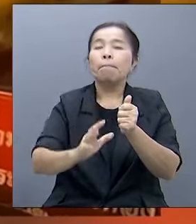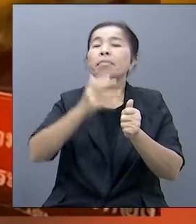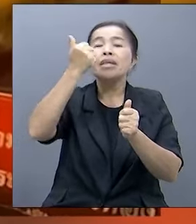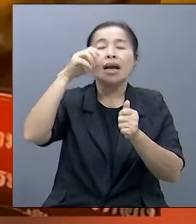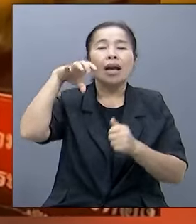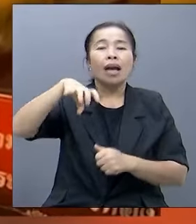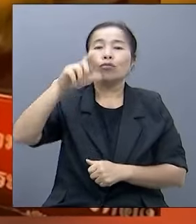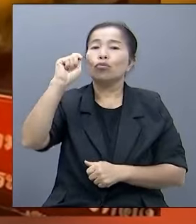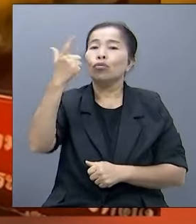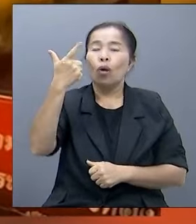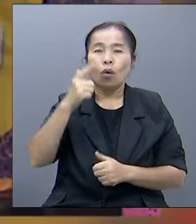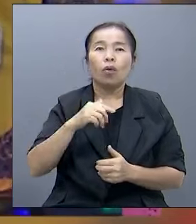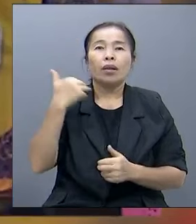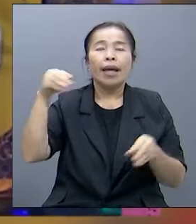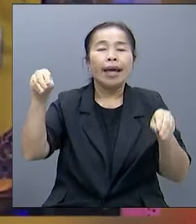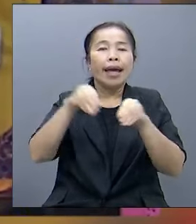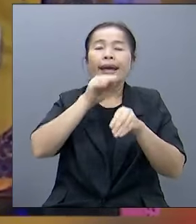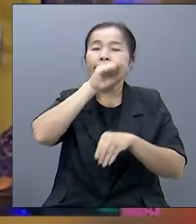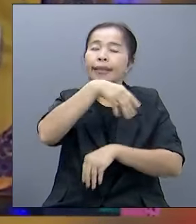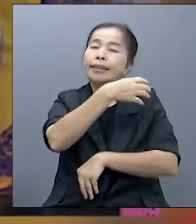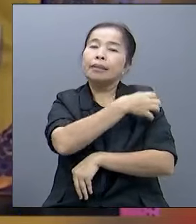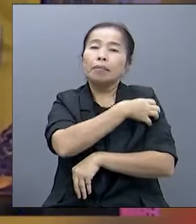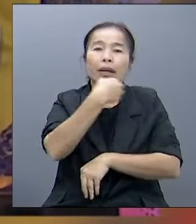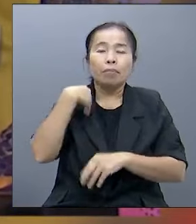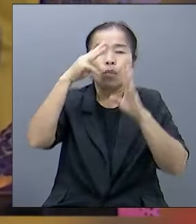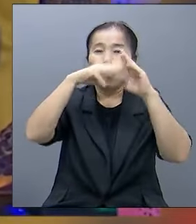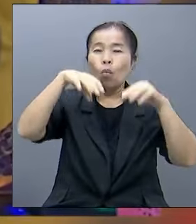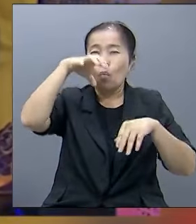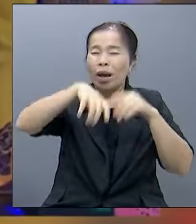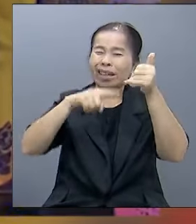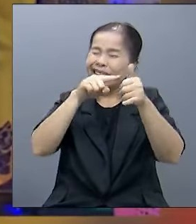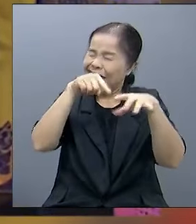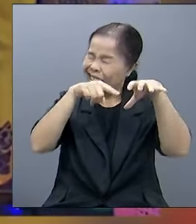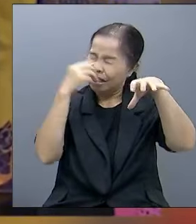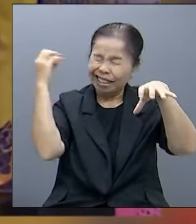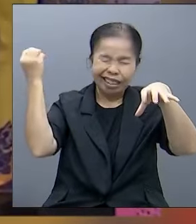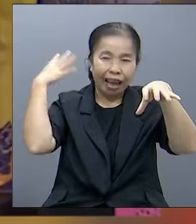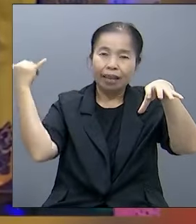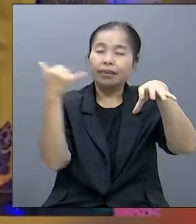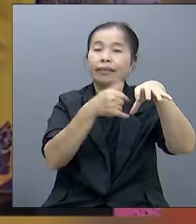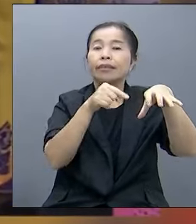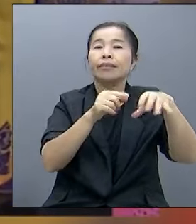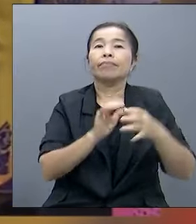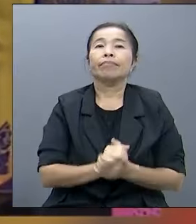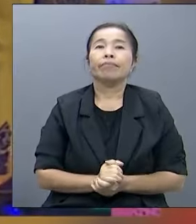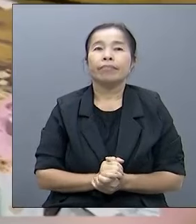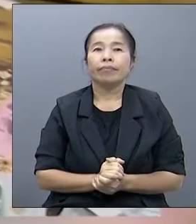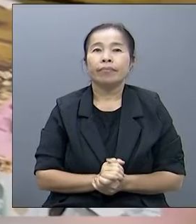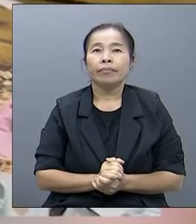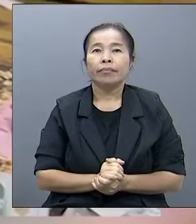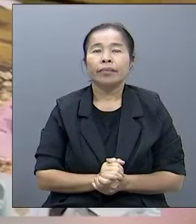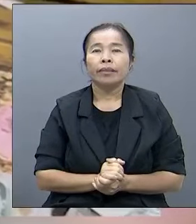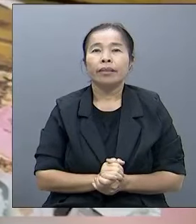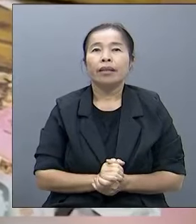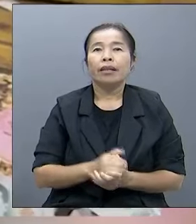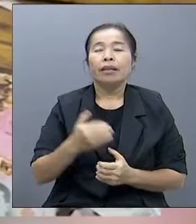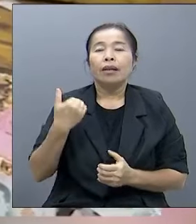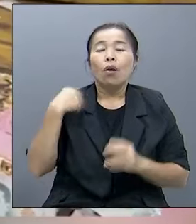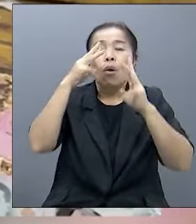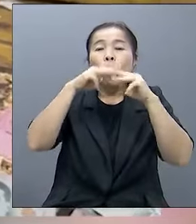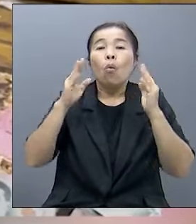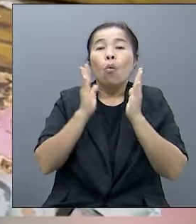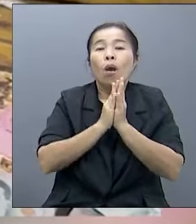าใกล้กับเทศบาลเมืองอ่างทองแล้วก็เป็นหนึ่งในวัดที่พลาดไม่ได้ของจังหวัดอ่างทองด้วยนะครับ เป็นวัดต้นสนนะคะ แต่วัดต้นสนขออภัย ในตัวเมืองอ่างท